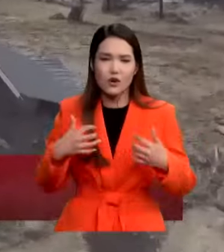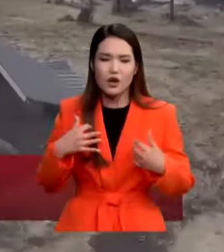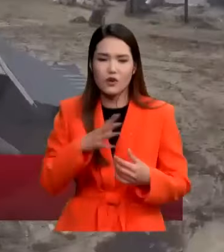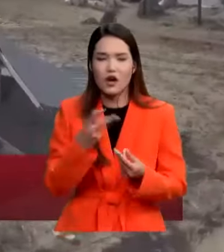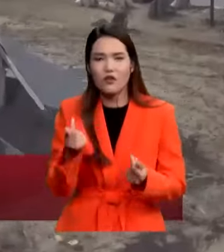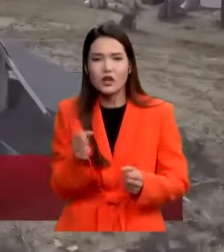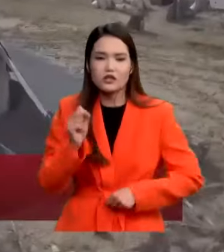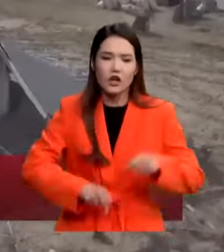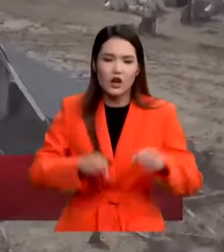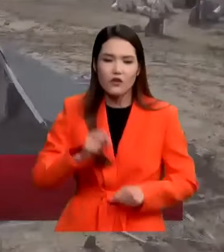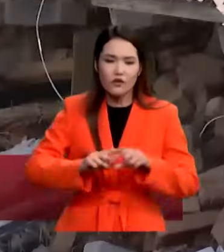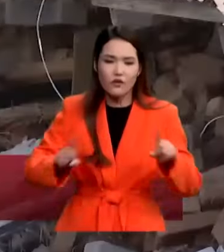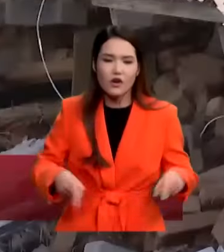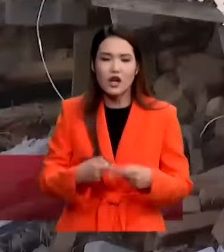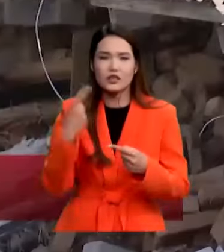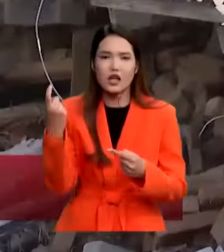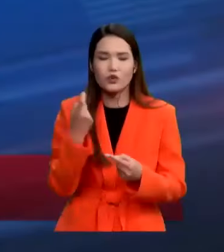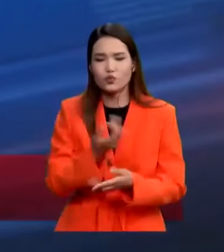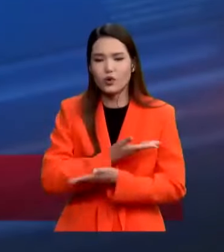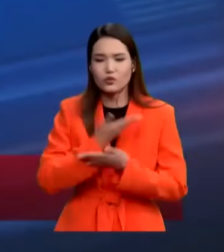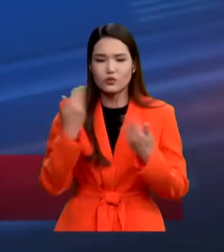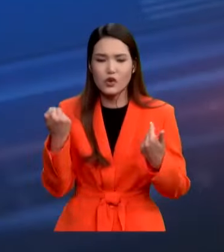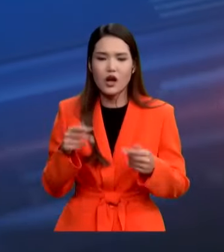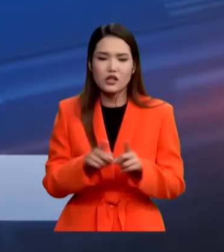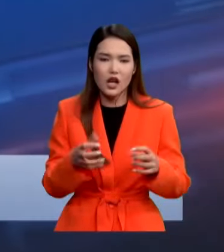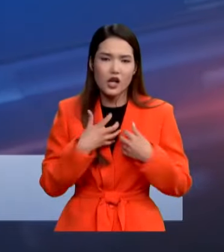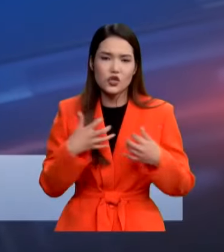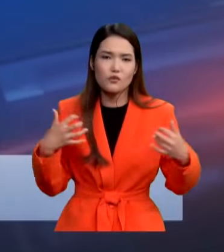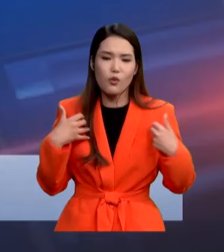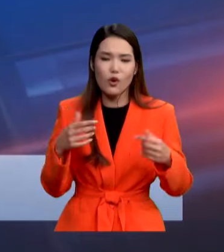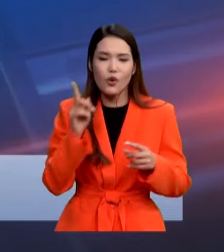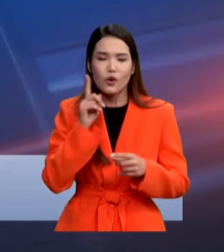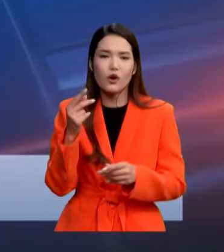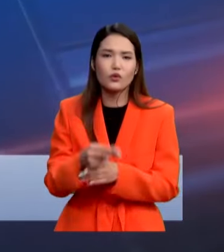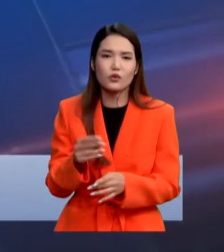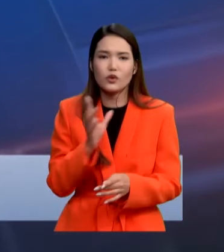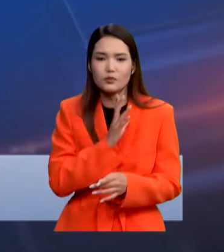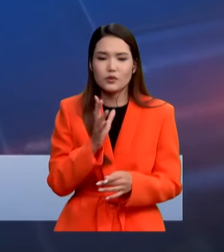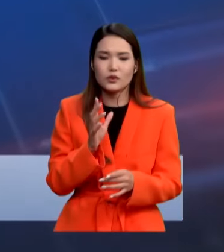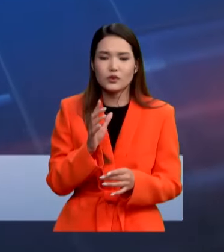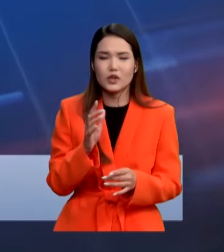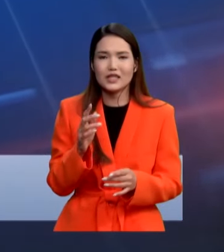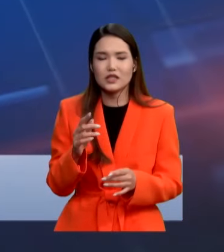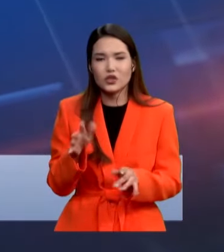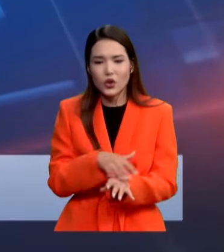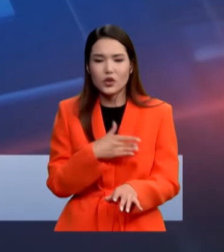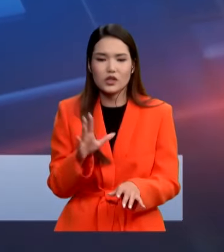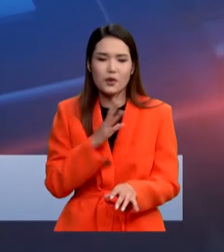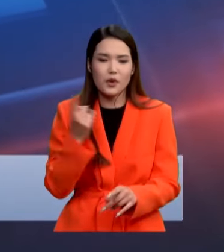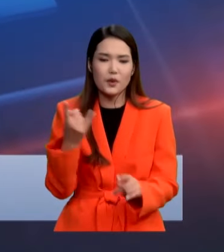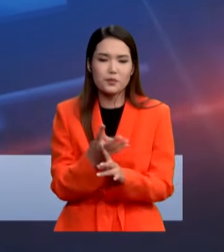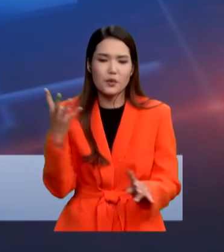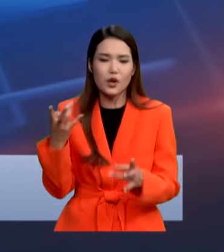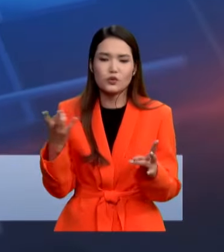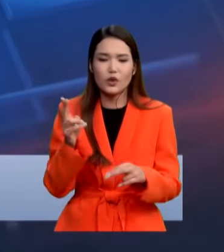Финансовых возможностей восстанавливать хозяйство нет. Даже скот, который сейчас закупим, даже, допустим, государство нам даст деньги, нам в первую очередь сейчас